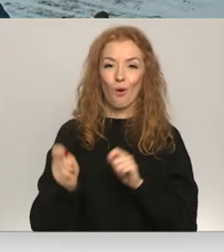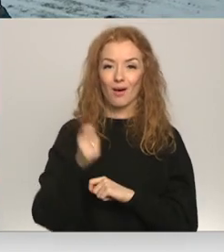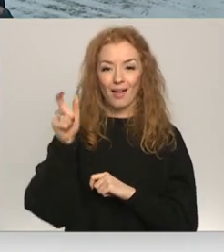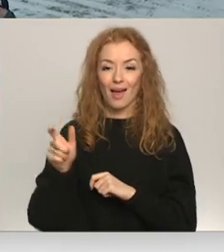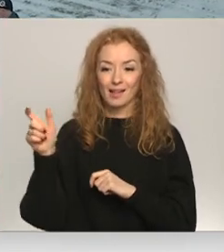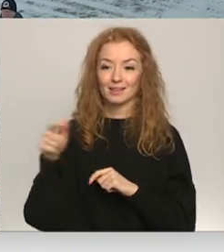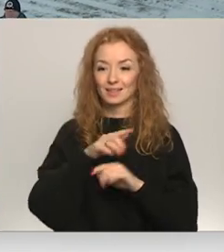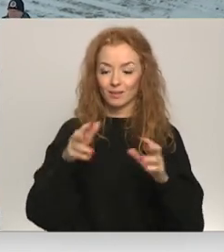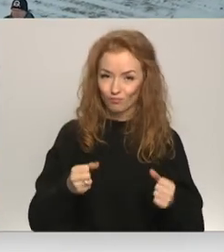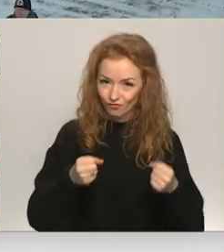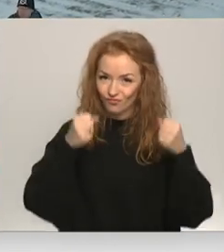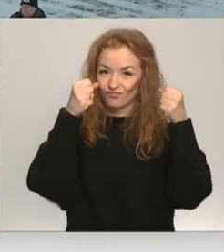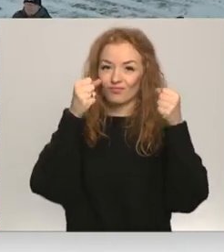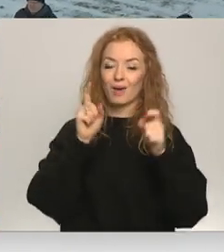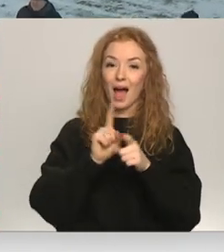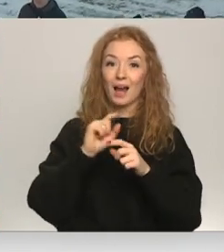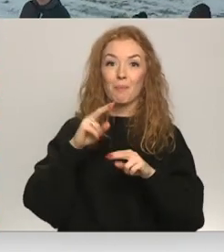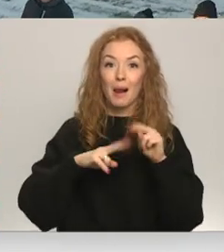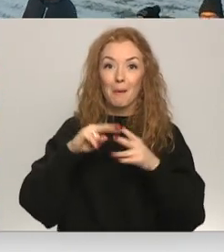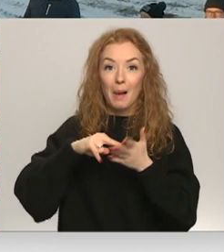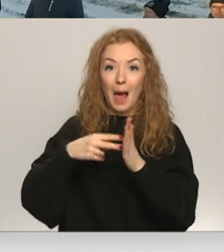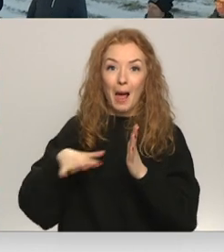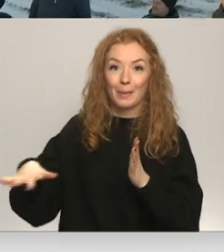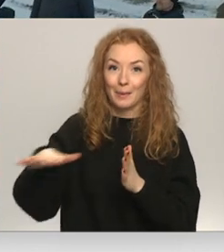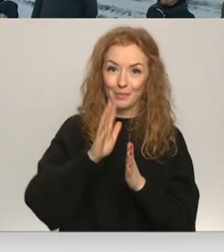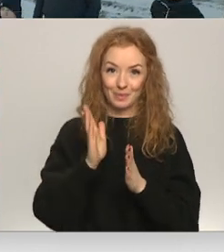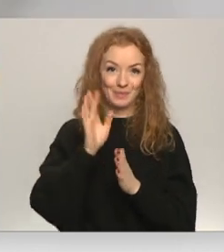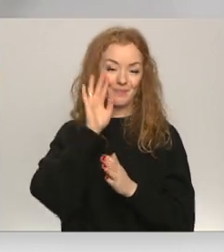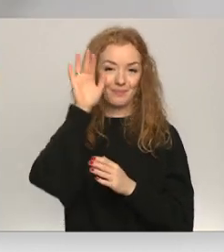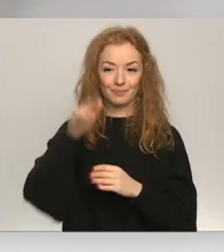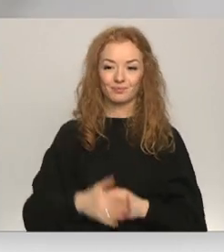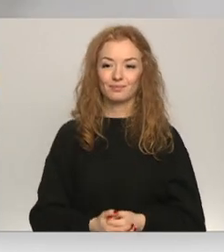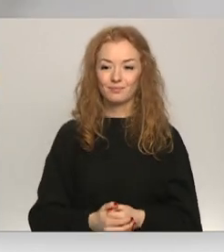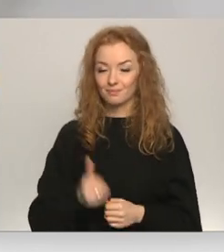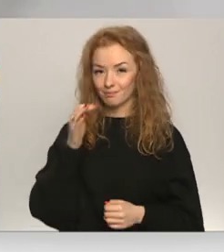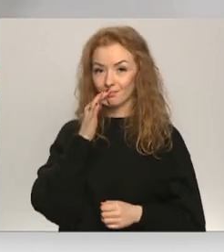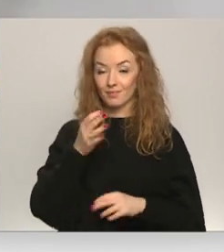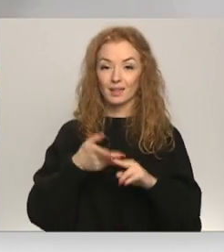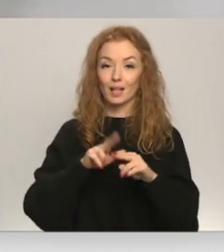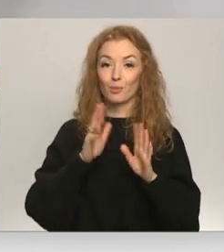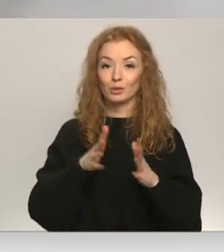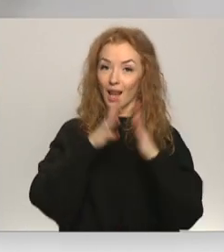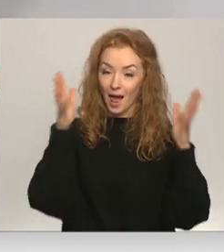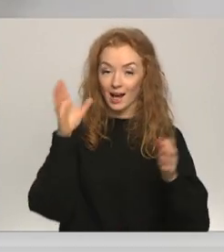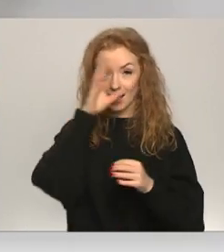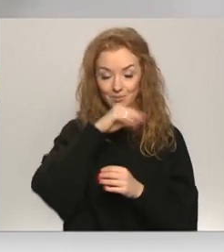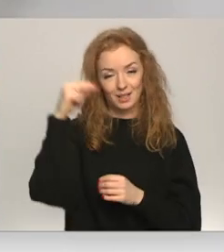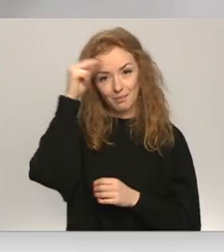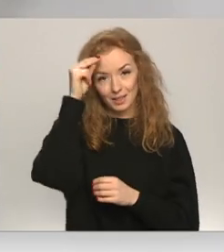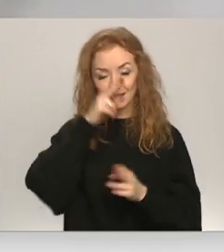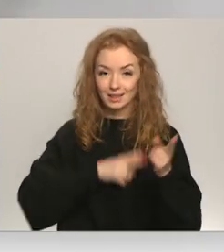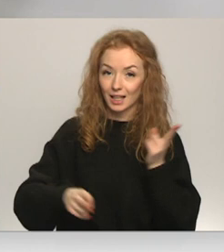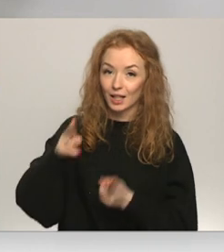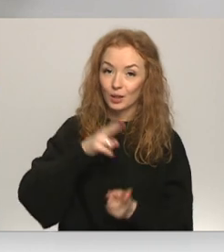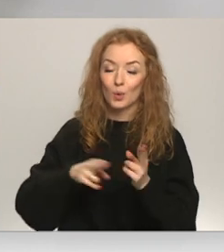kausu pacēla gaisā arī jaunās halles plānotajā būvniecības vietā. Tāpēc, ka tad būtu lielāks iespējas iemācīties slidot